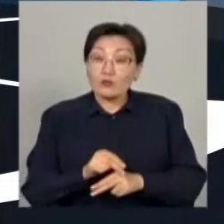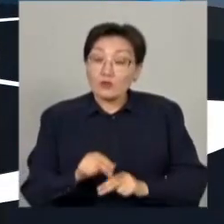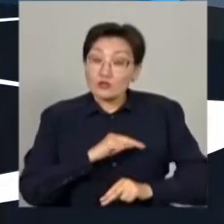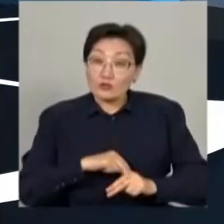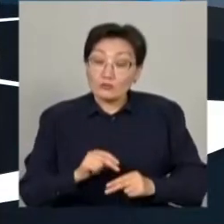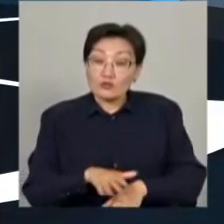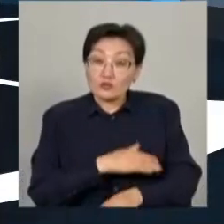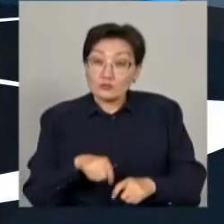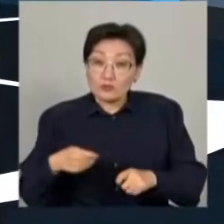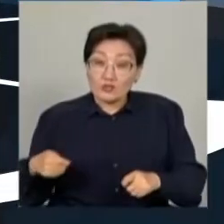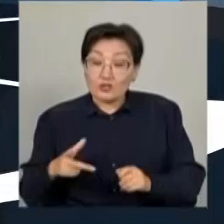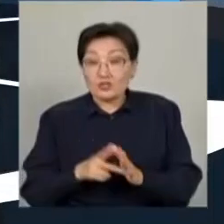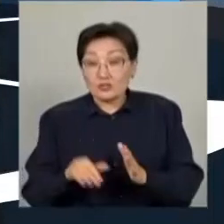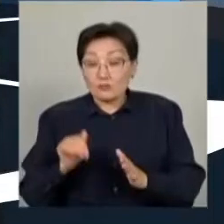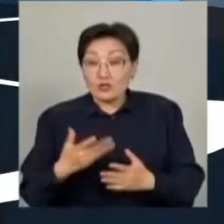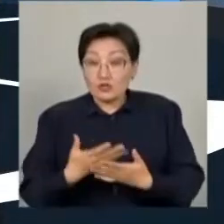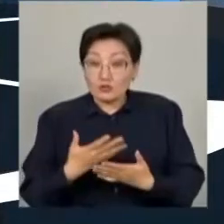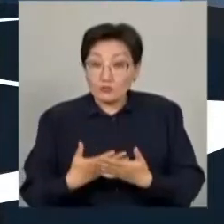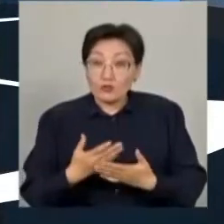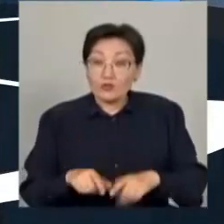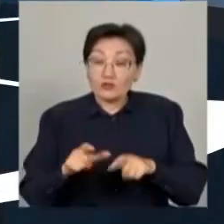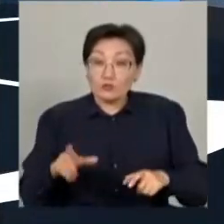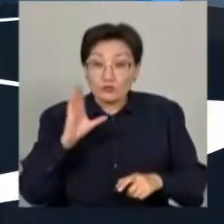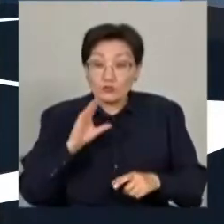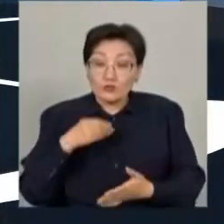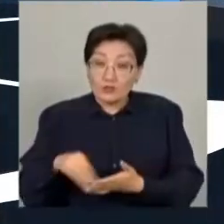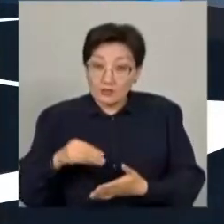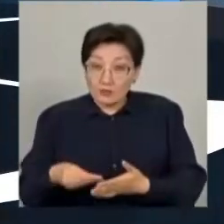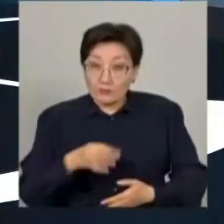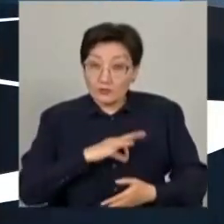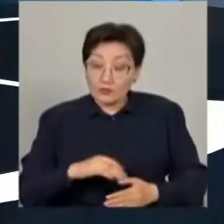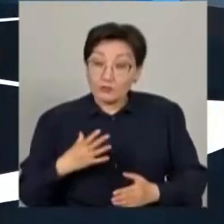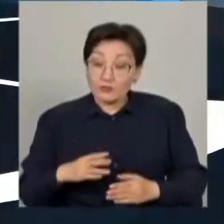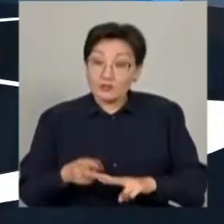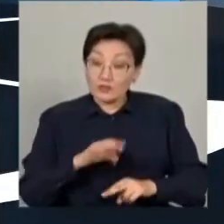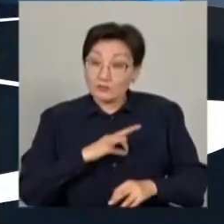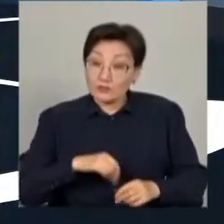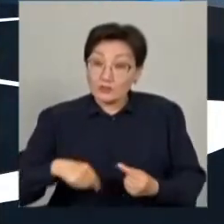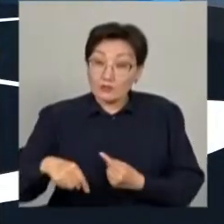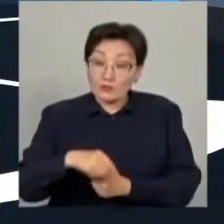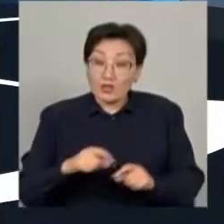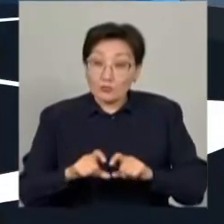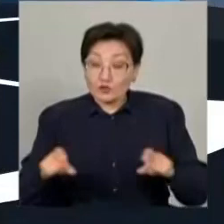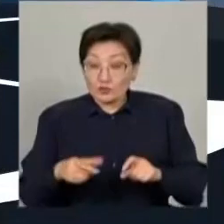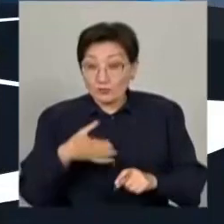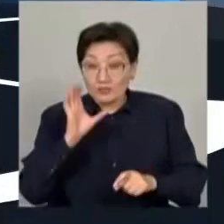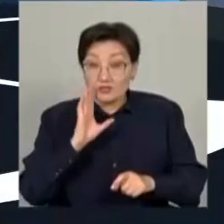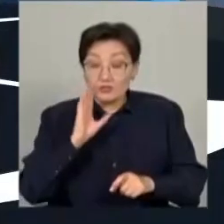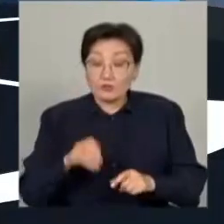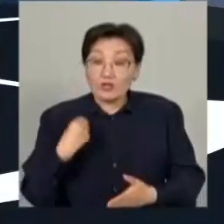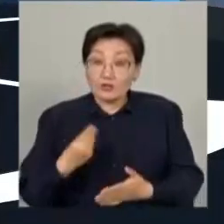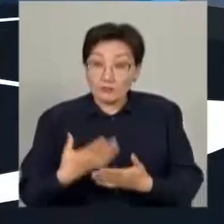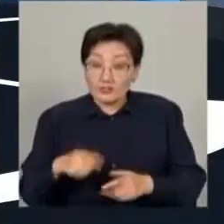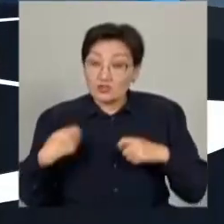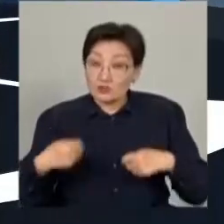жұмыстары ұзаққа созылып, 80 мыңға жуық адам су тасып ішуге мәжбүр. Мұны пайдаланған кәсіпкерлер дүкендердегі ауыз суды